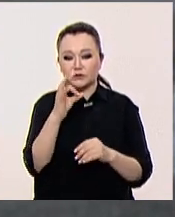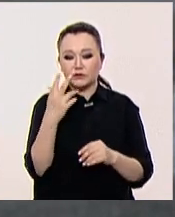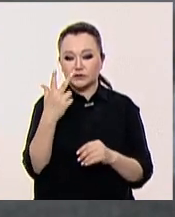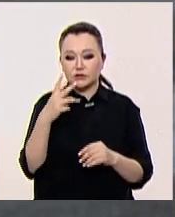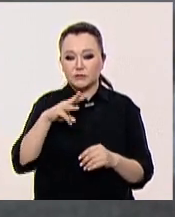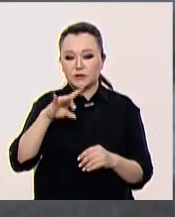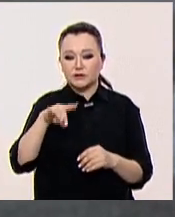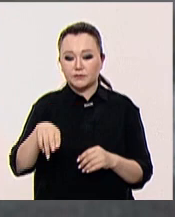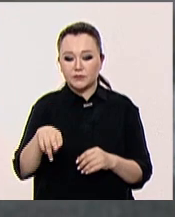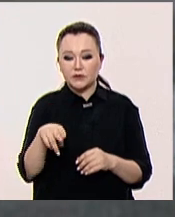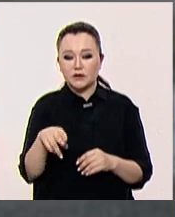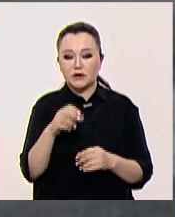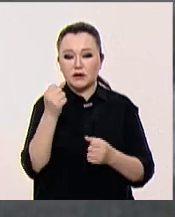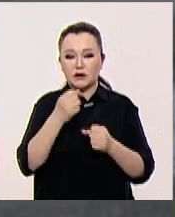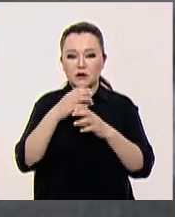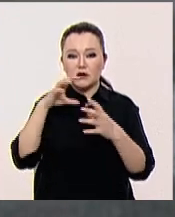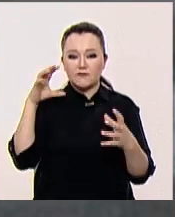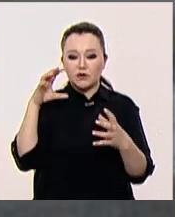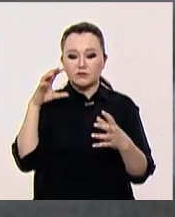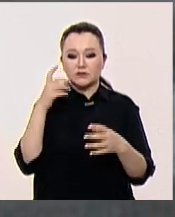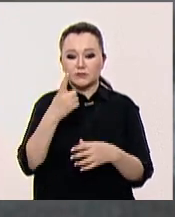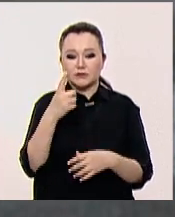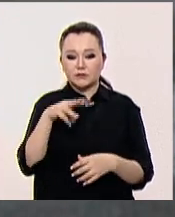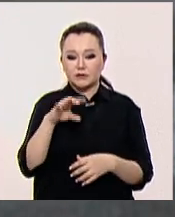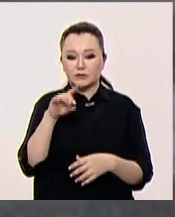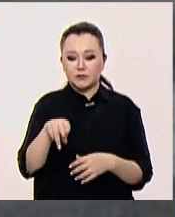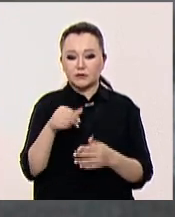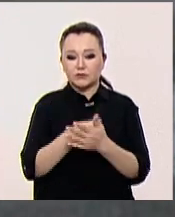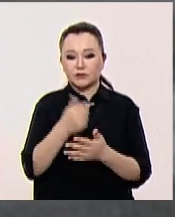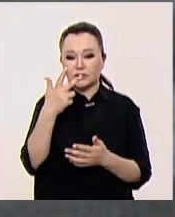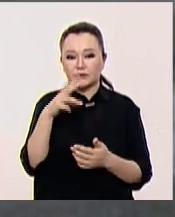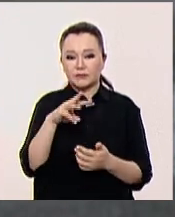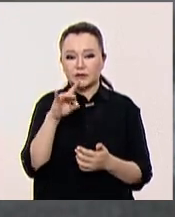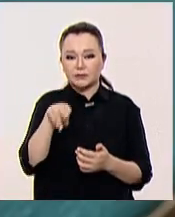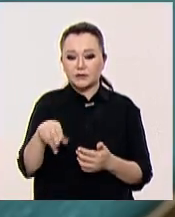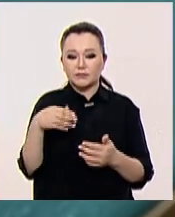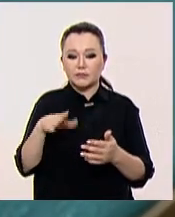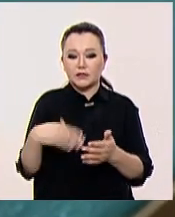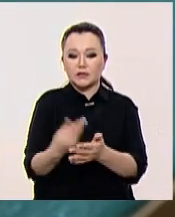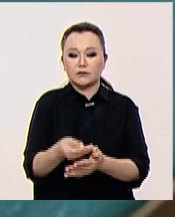МРП төлейді, автобустарға 1 МРП-дан 3 МРП-ға дейін төлем ақы төлейді.